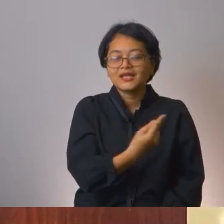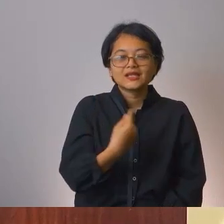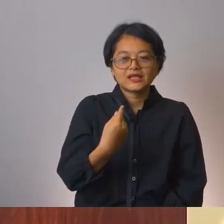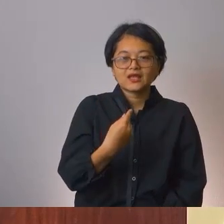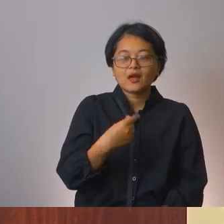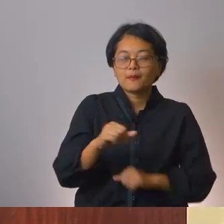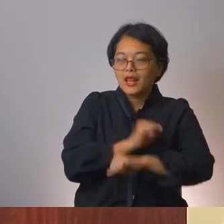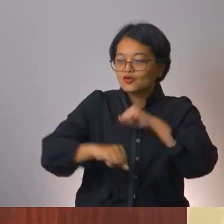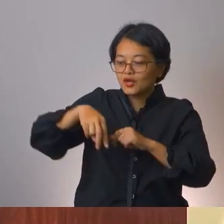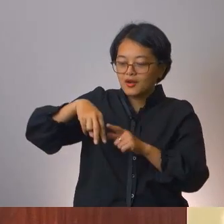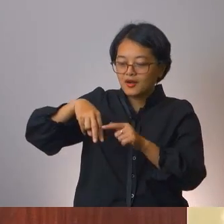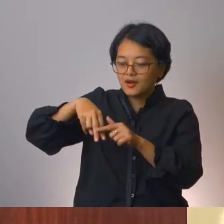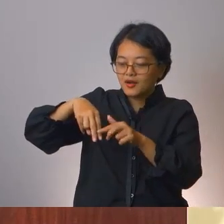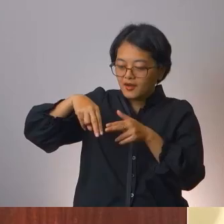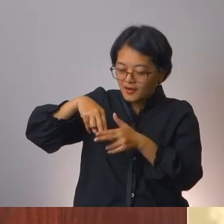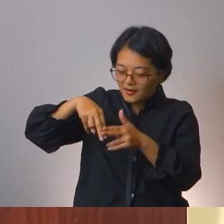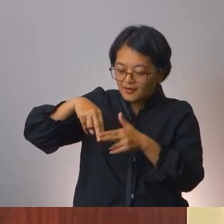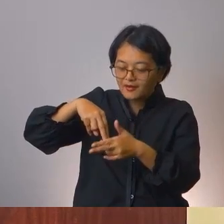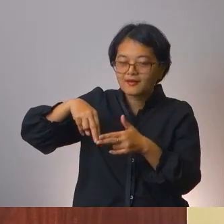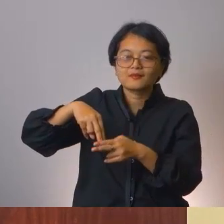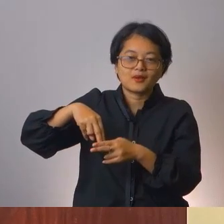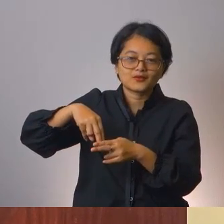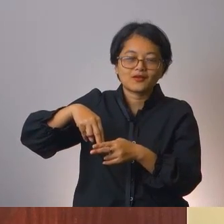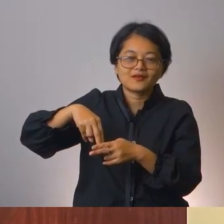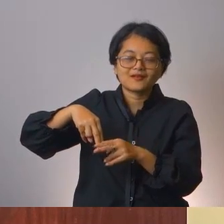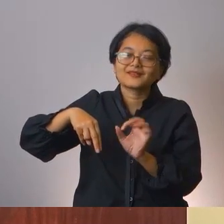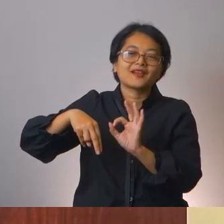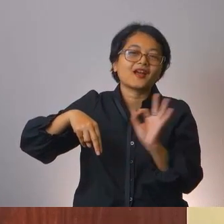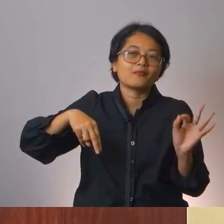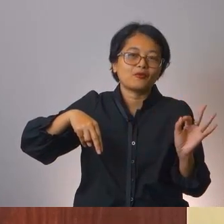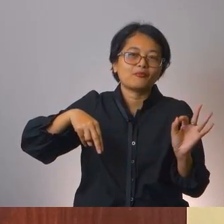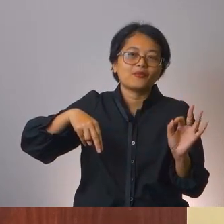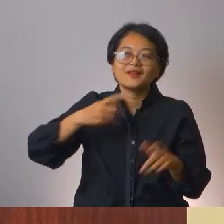seperti Kamis-Kamis Putih biasanya sebelum pandemi.